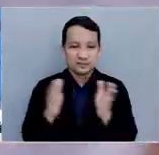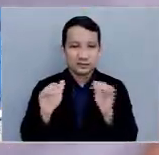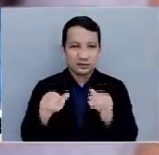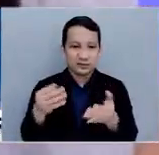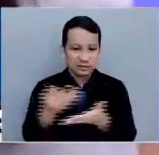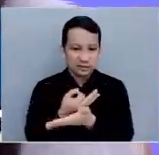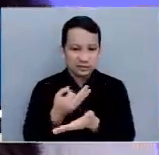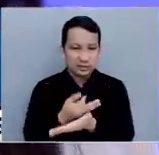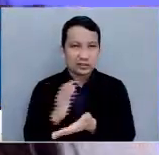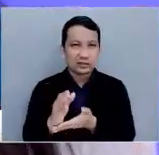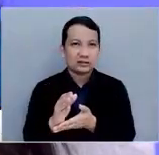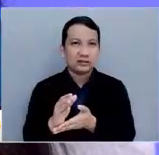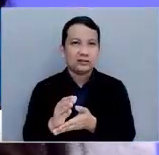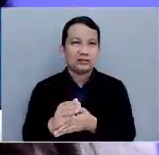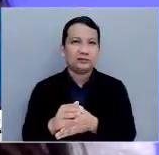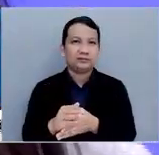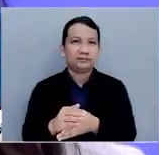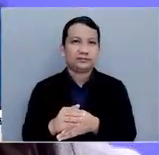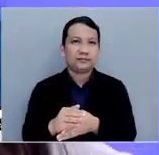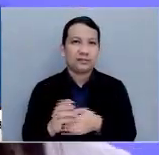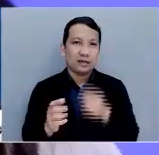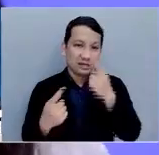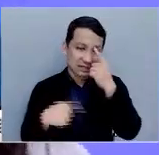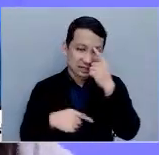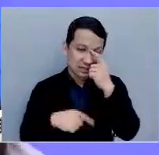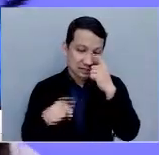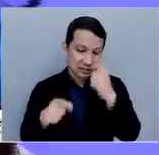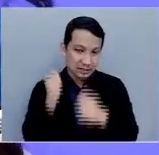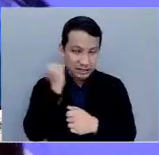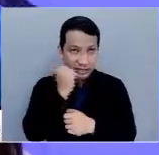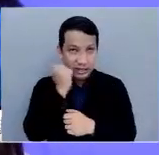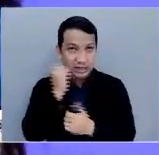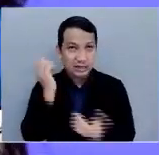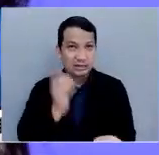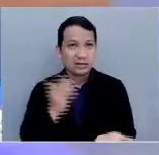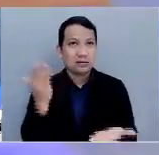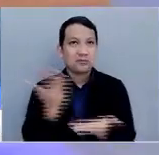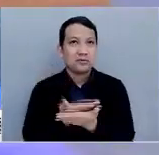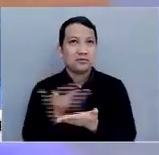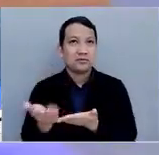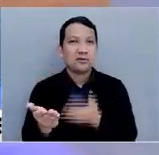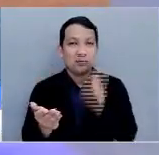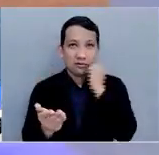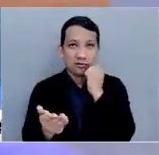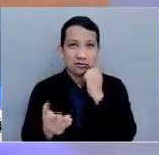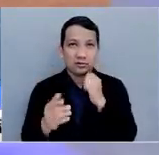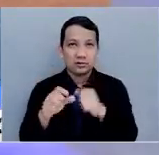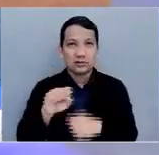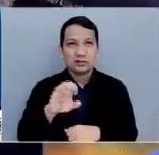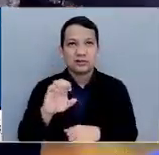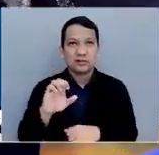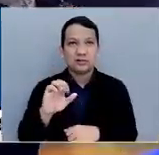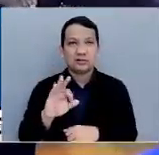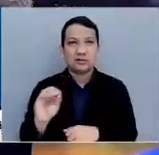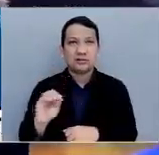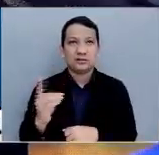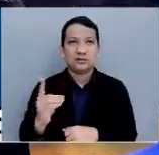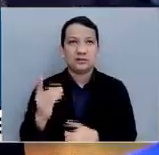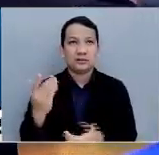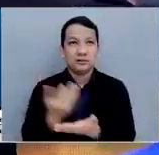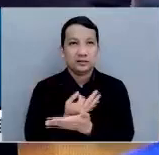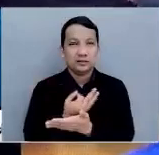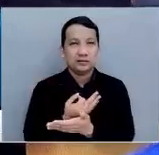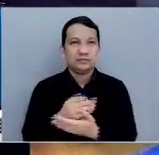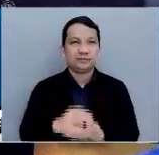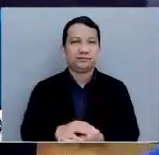fresh yung iyong mga ano? Siyempre, everyday po kailangan bago yung ano natin, seafoods. Mm. Para lagi po siyang fresh.